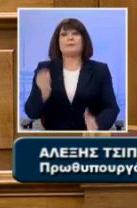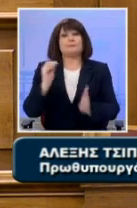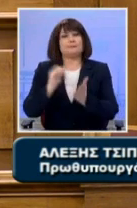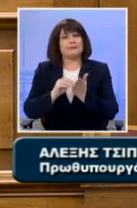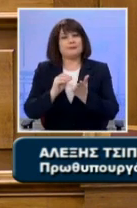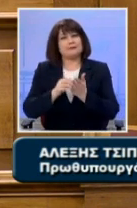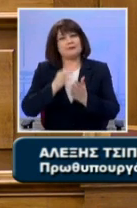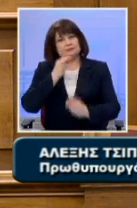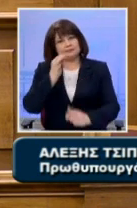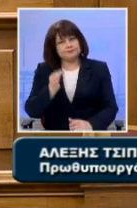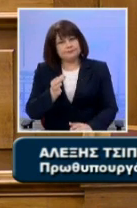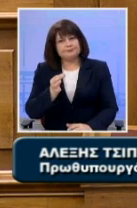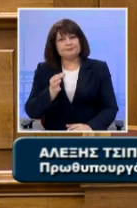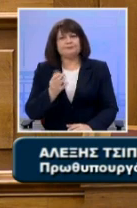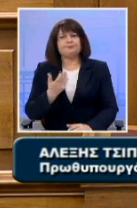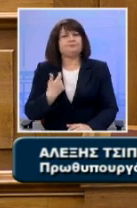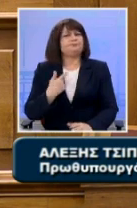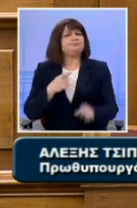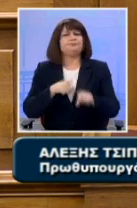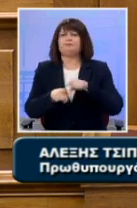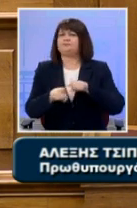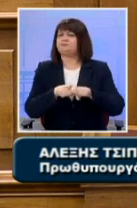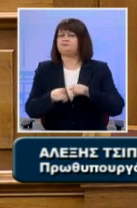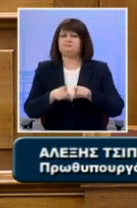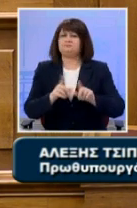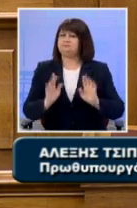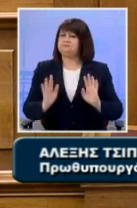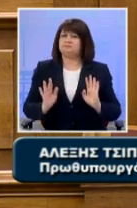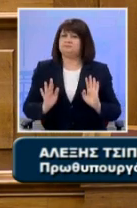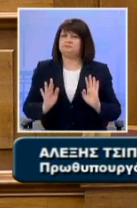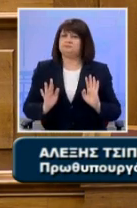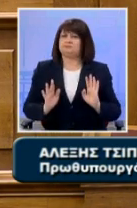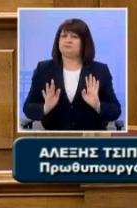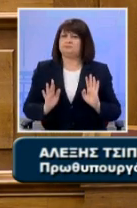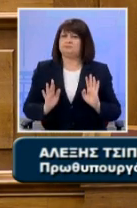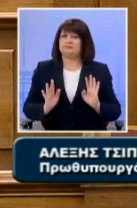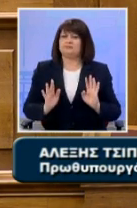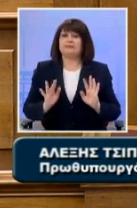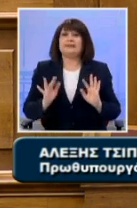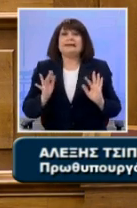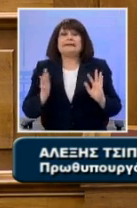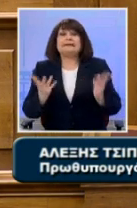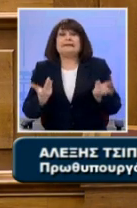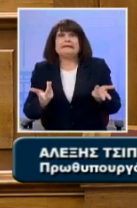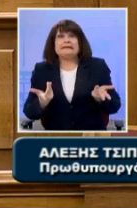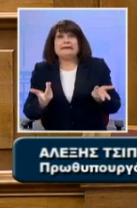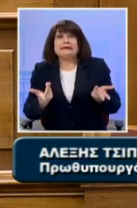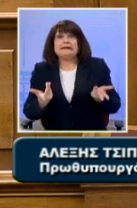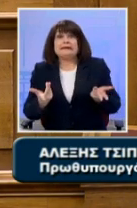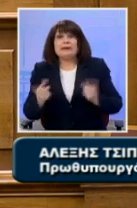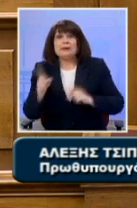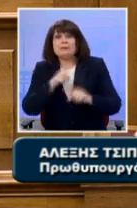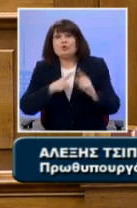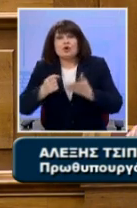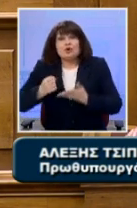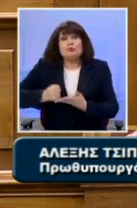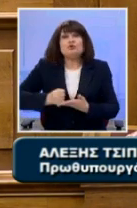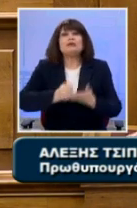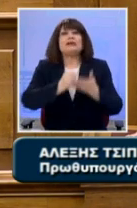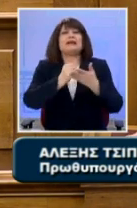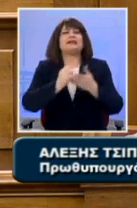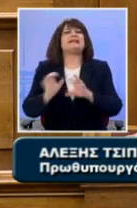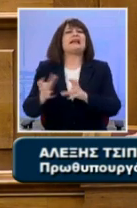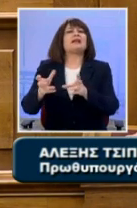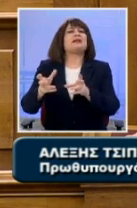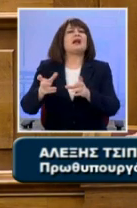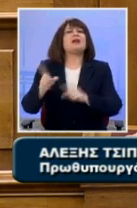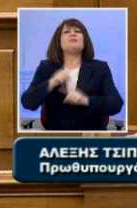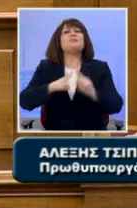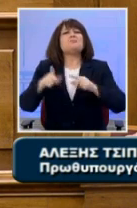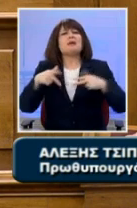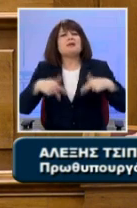παραλαμβάνοντας μάλιστα ότι αυτό δεν έχει να κάνει καθόλου με το τι πρεσβεύει και ποιον υποστηρίζει ο καθένας.